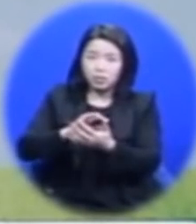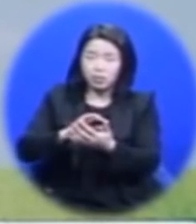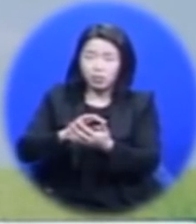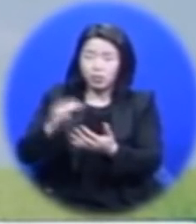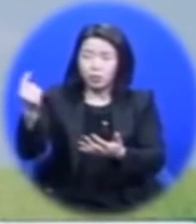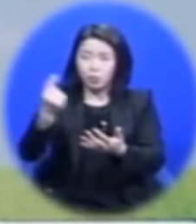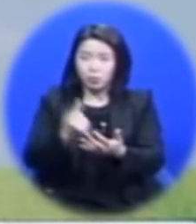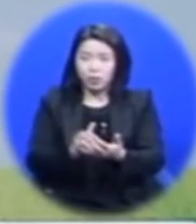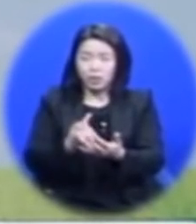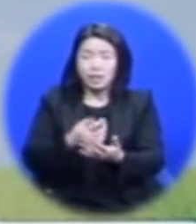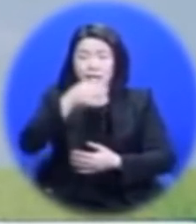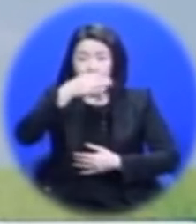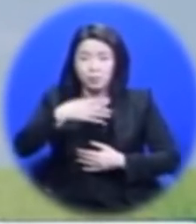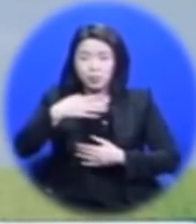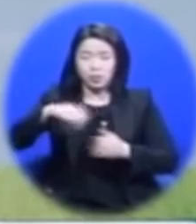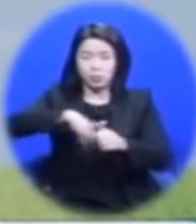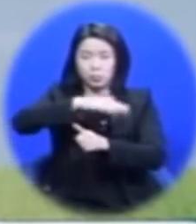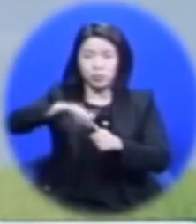분위기를 만들었다면